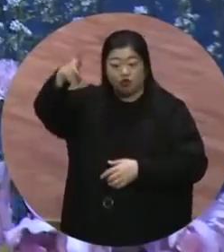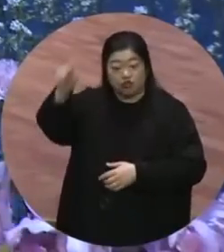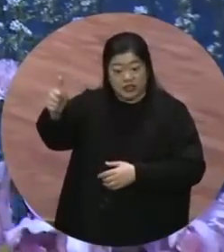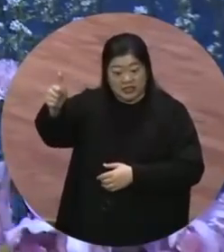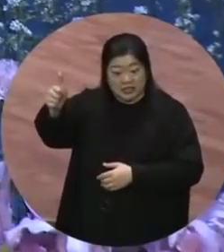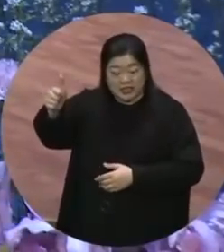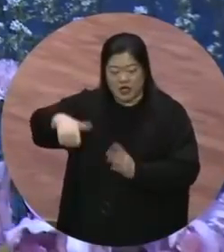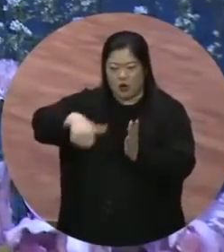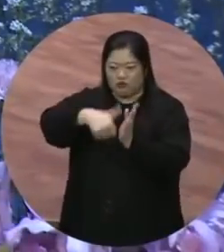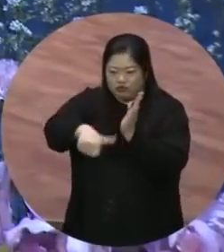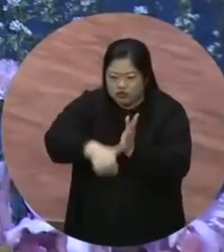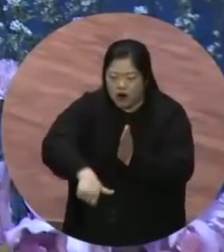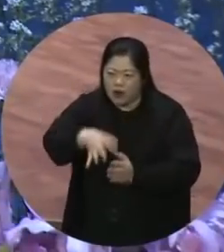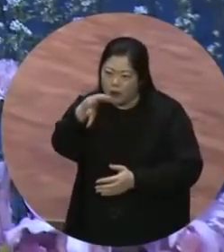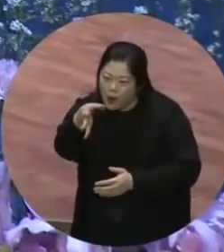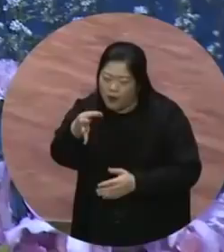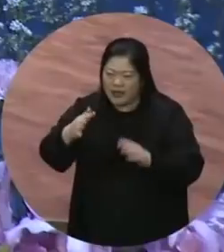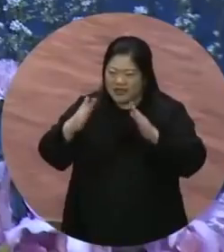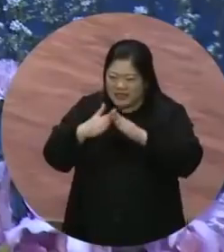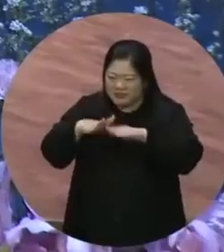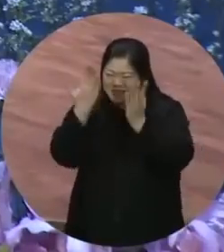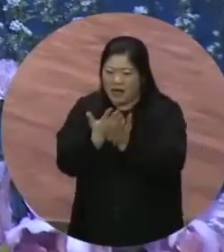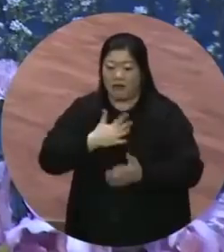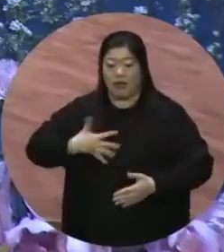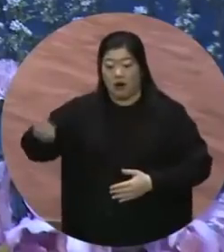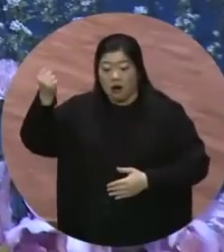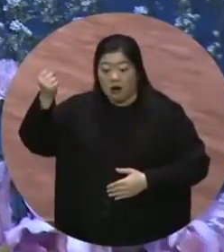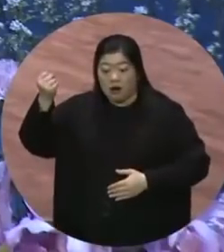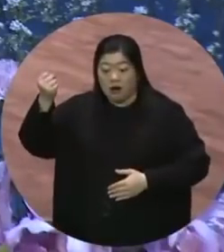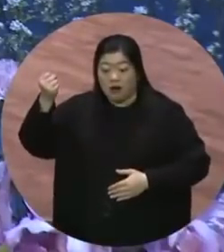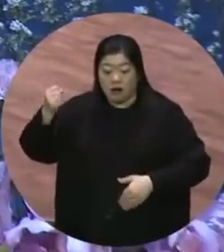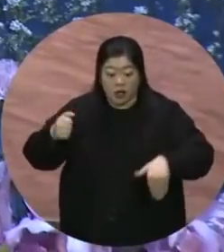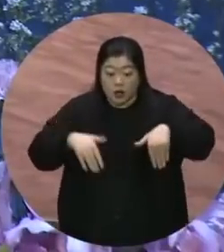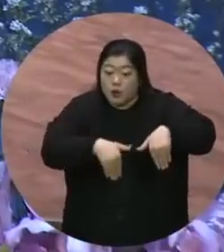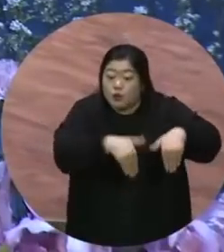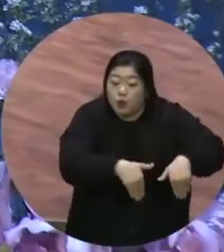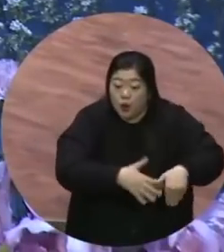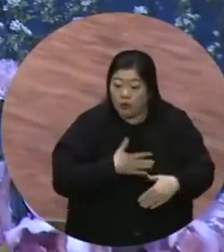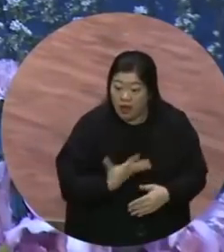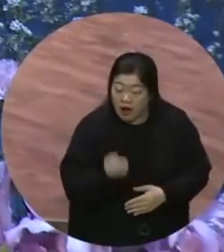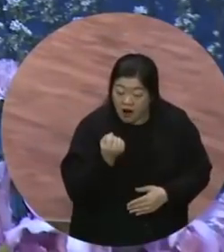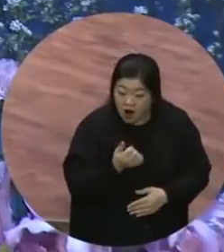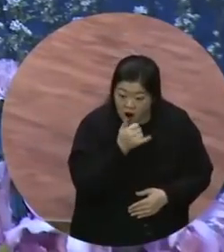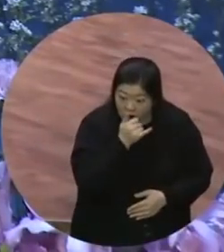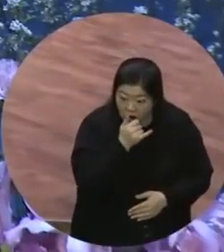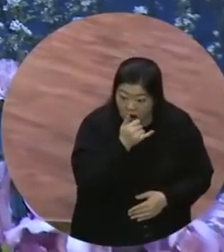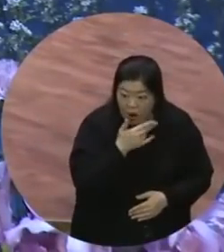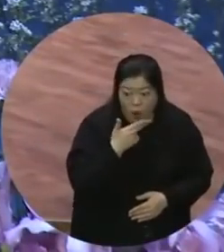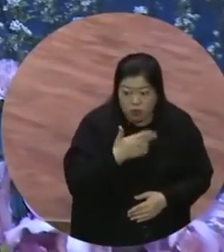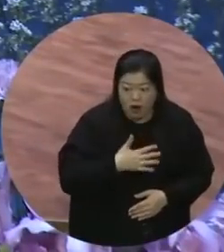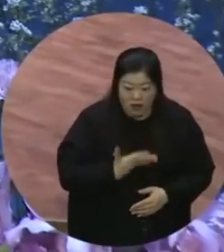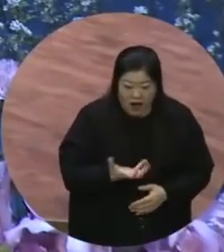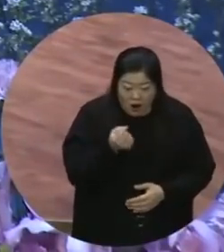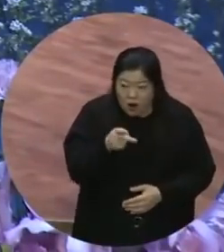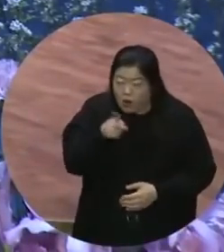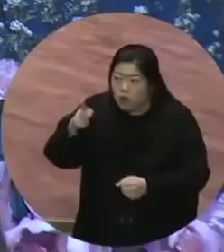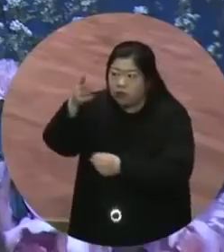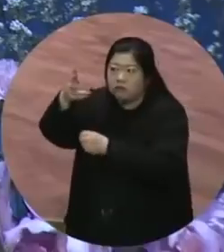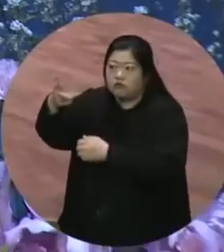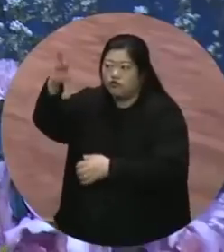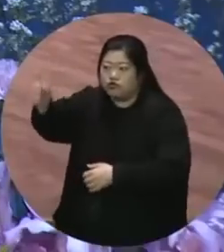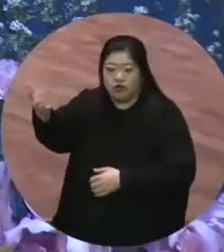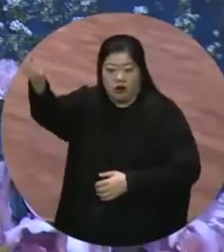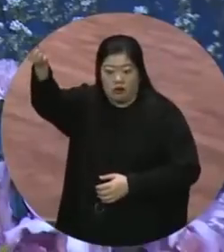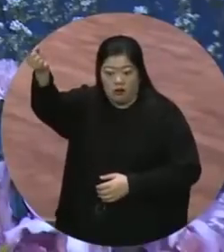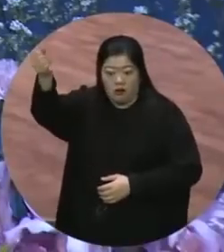자기 주관이 없어요. 자기 주장이 없어요. 종은 주인이 시킨 대로 하는 거예요. 아멘. 일반적으로 종이라는